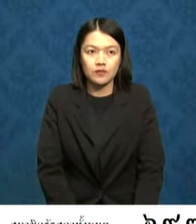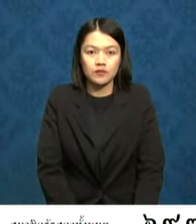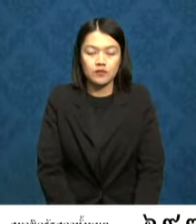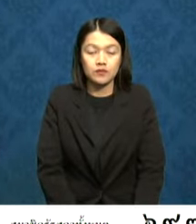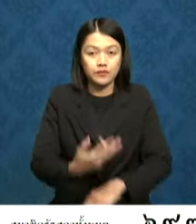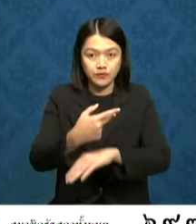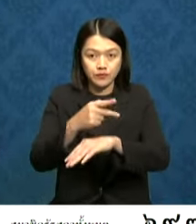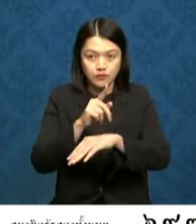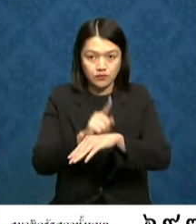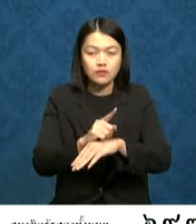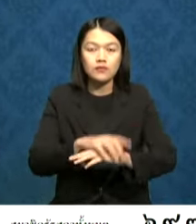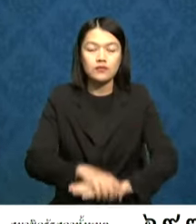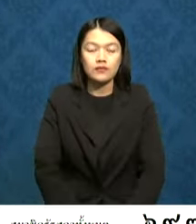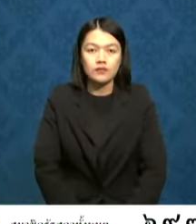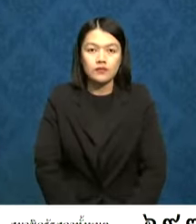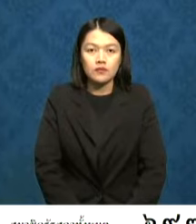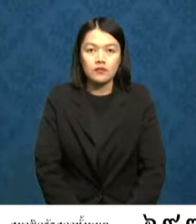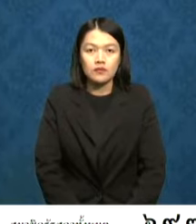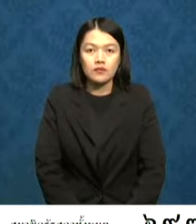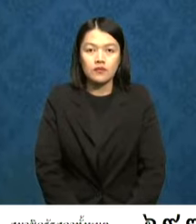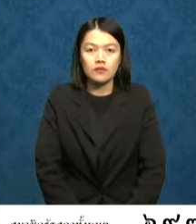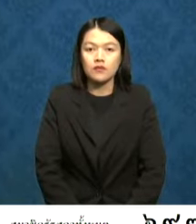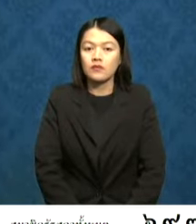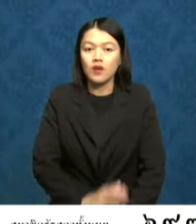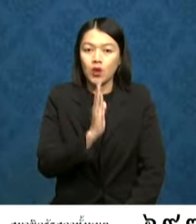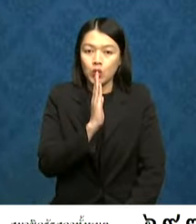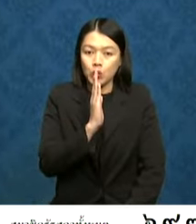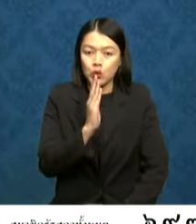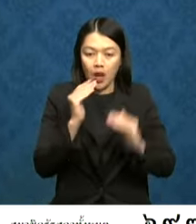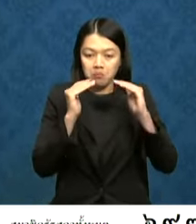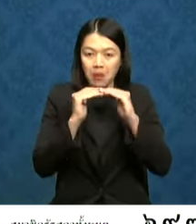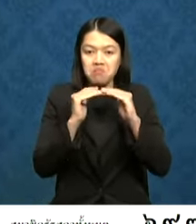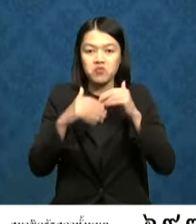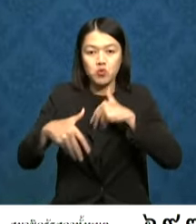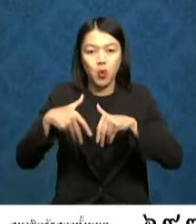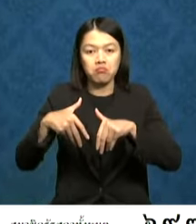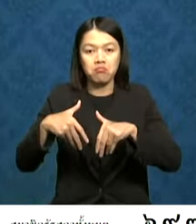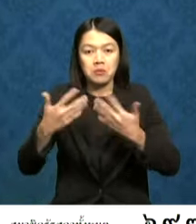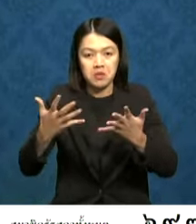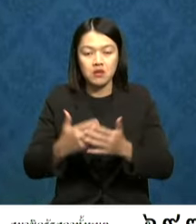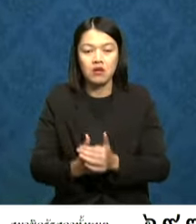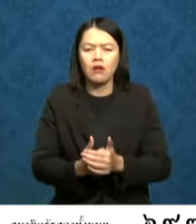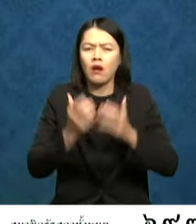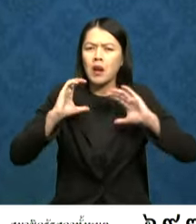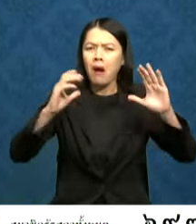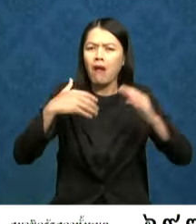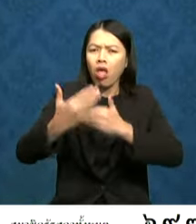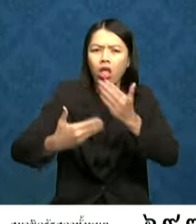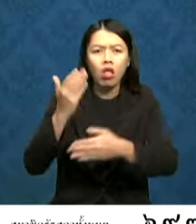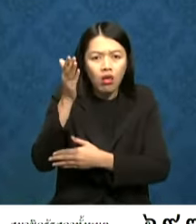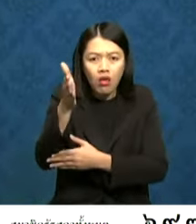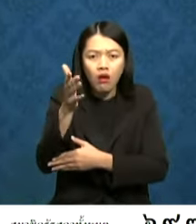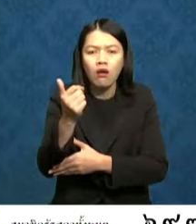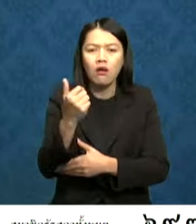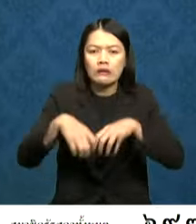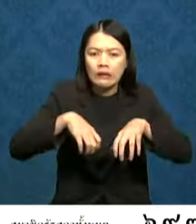ท่านประธานคะความยุติธรรมยังไม่มีให้กับประชาชนแล้วรัฐบาลชุดนี้จะเดินหน้าสร้างเส